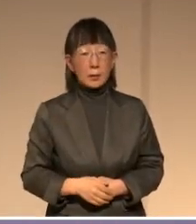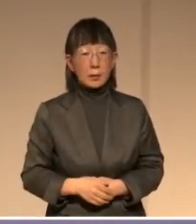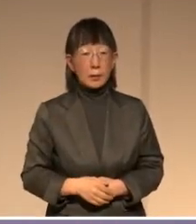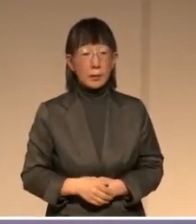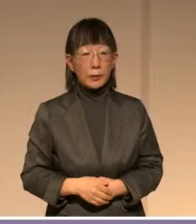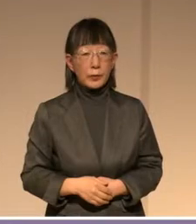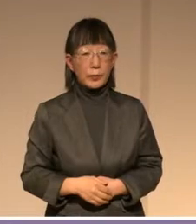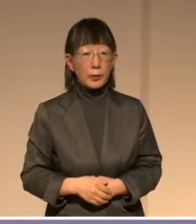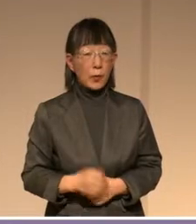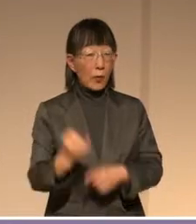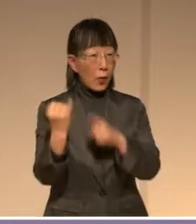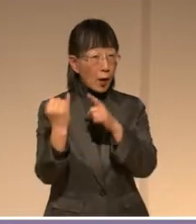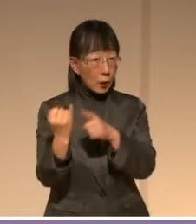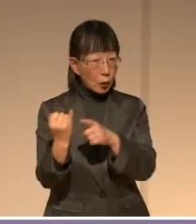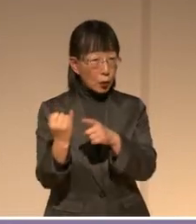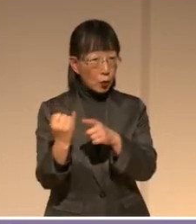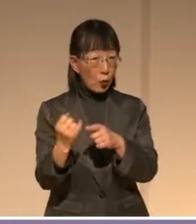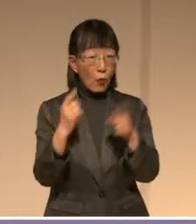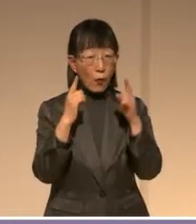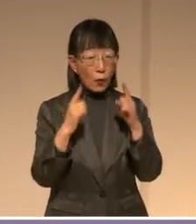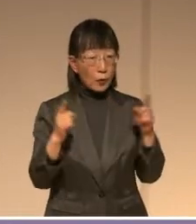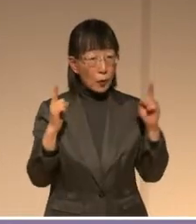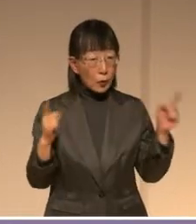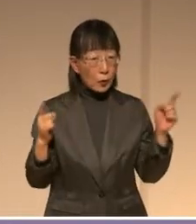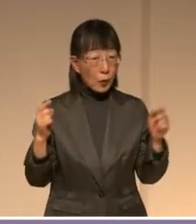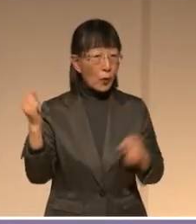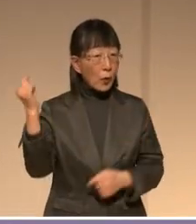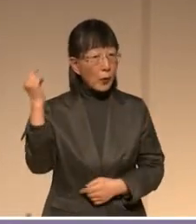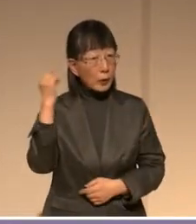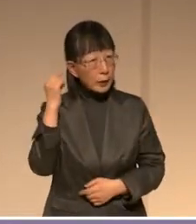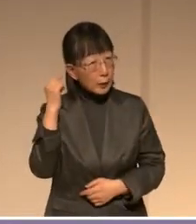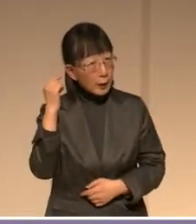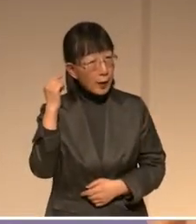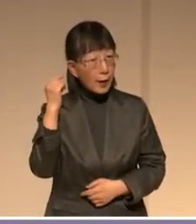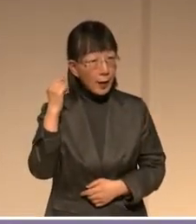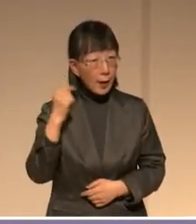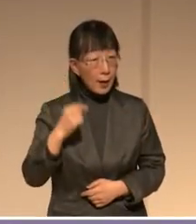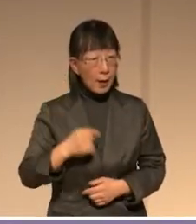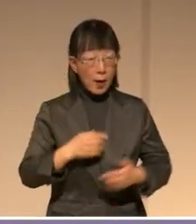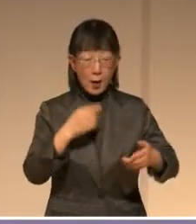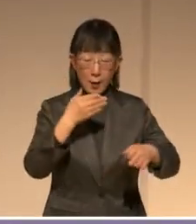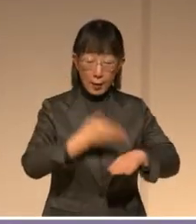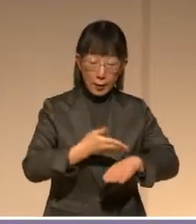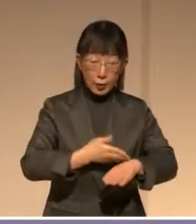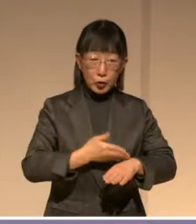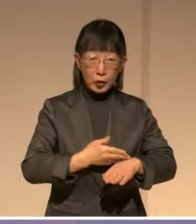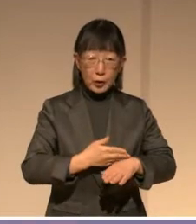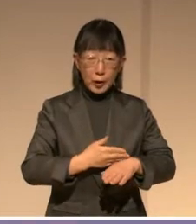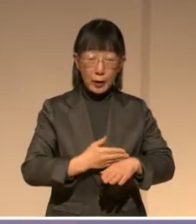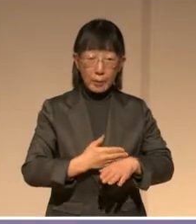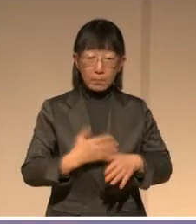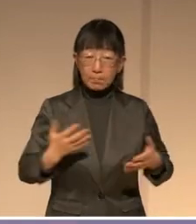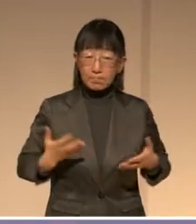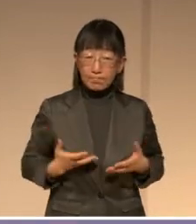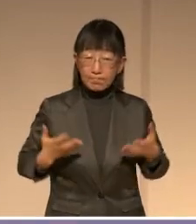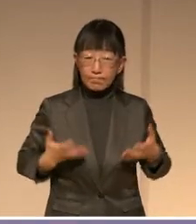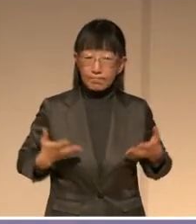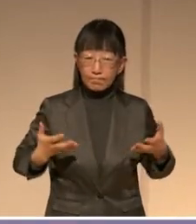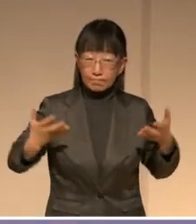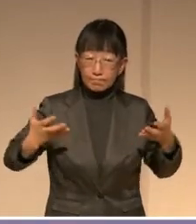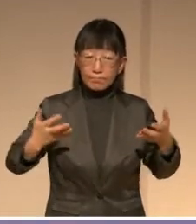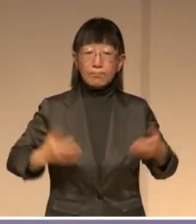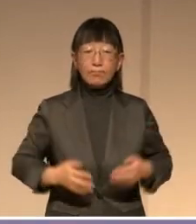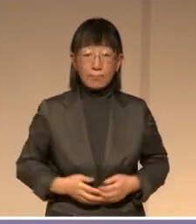を聴きながら練習して気持ち高めてをしたりとかあとは僕のパフォーマンスとかも直接お